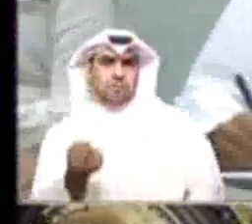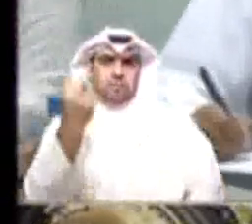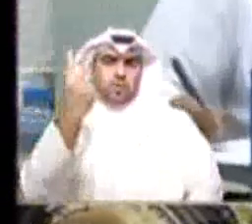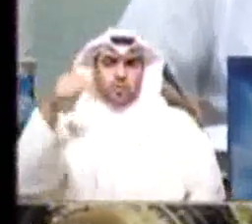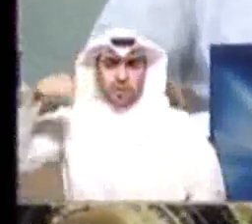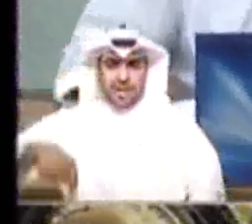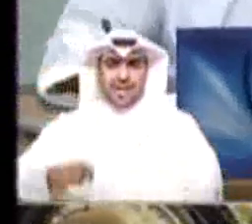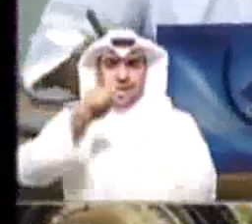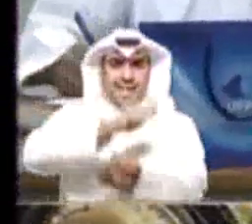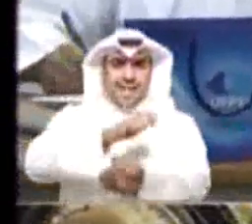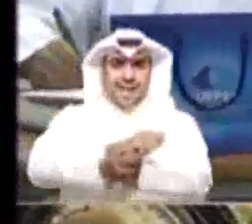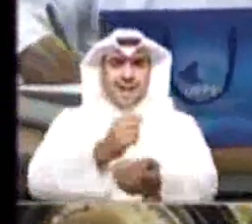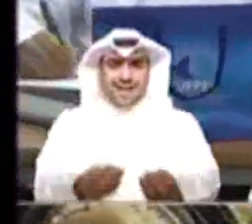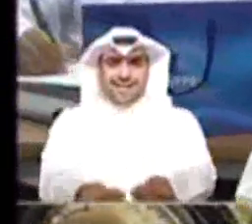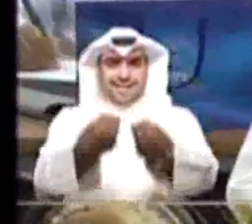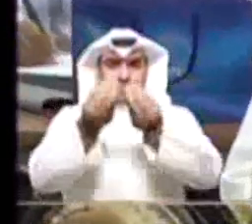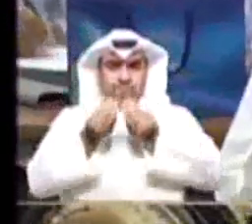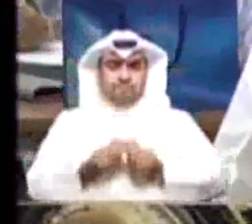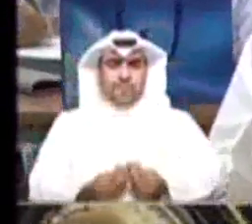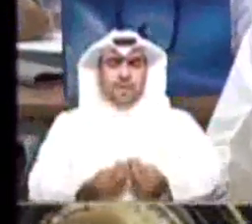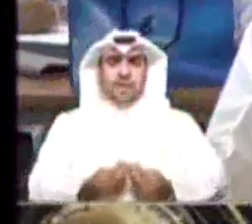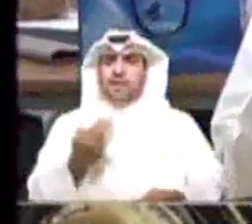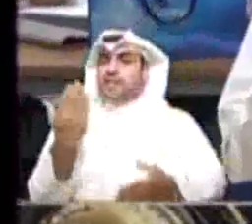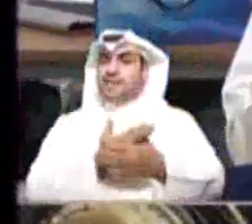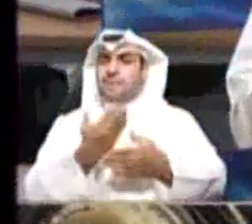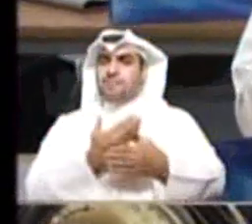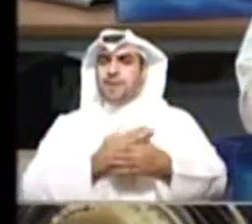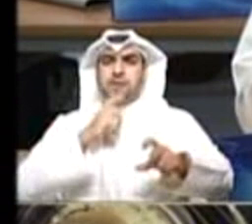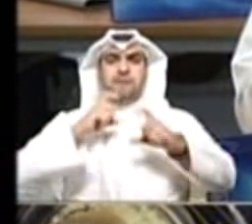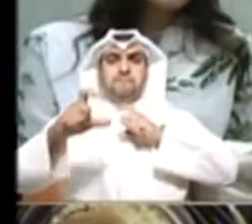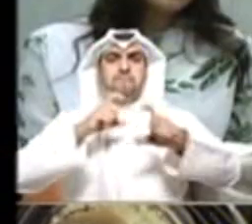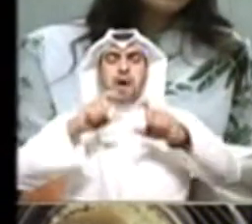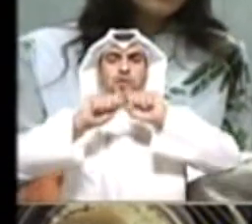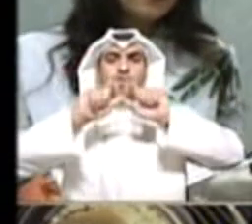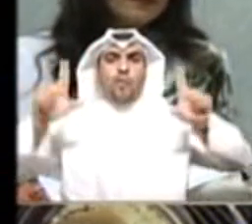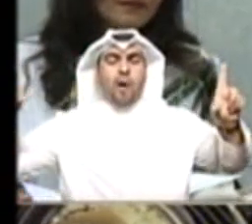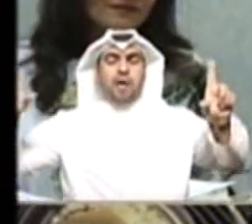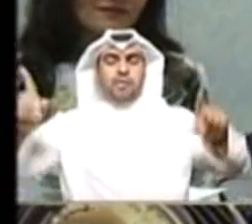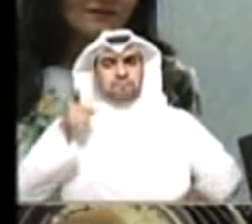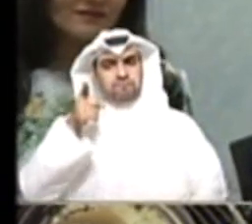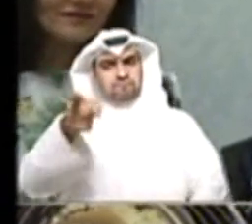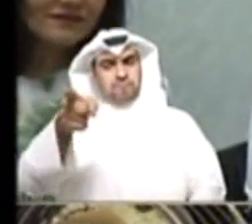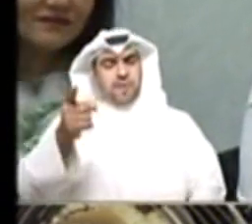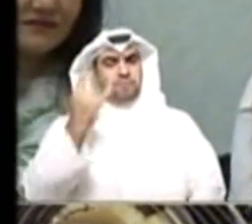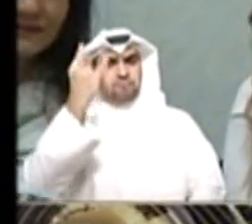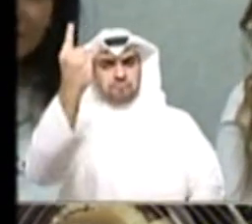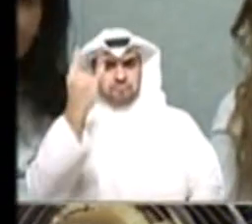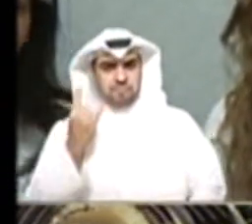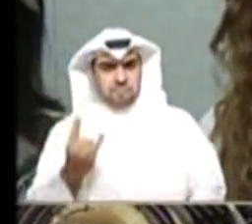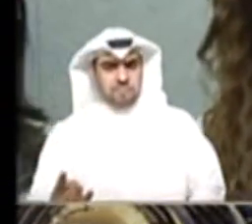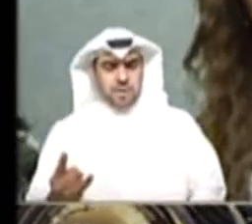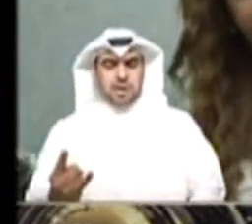الممنوح للشركة دلالة على ثقة البنوك بمتانة محفظة الشركة الحالية وقوة